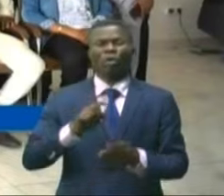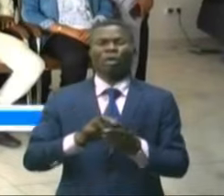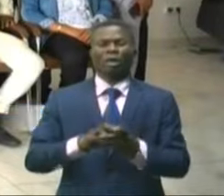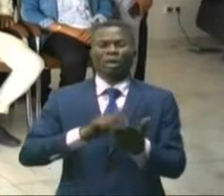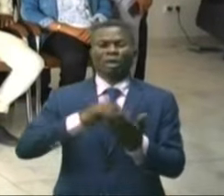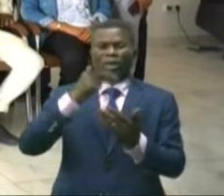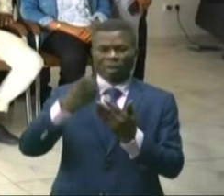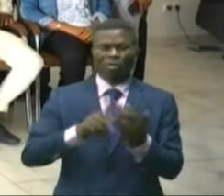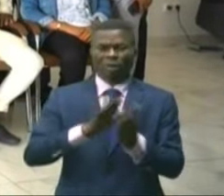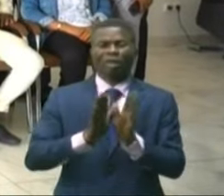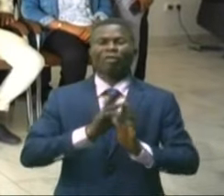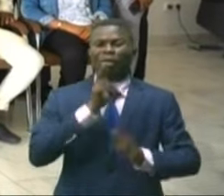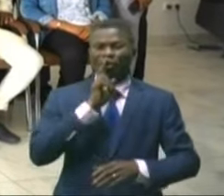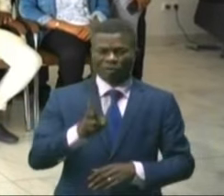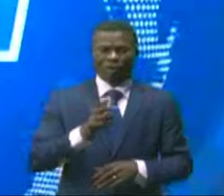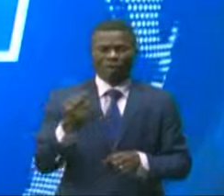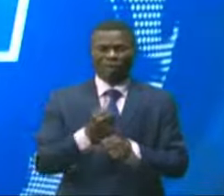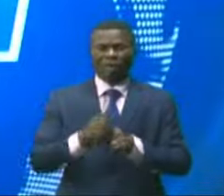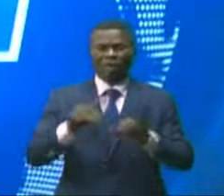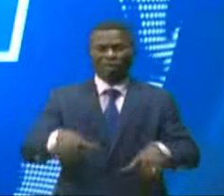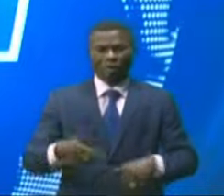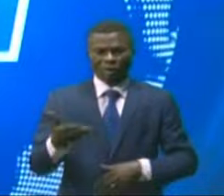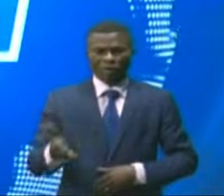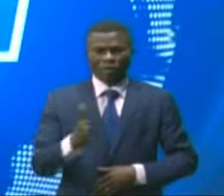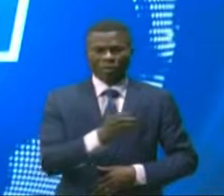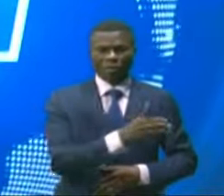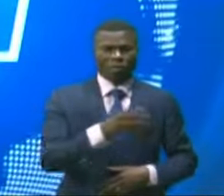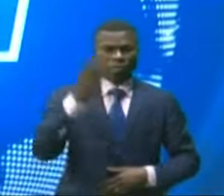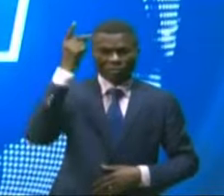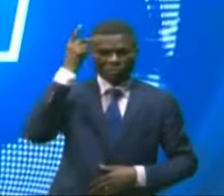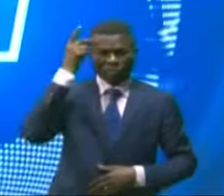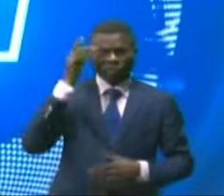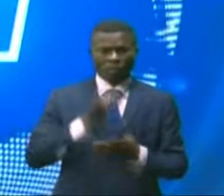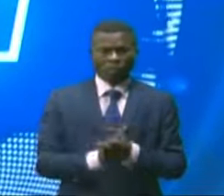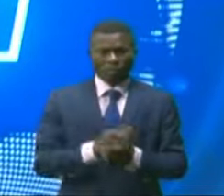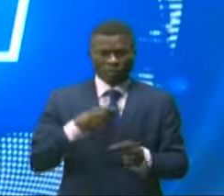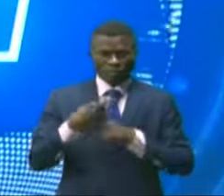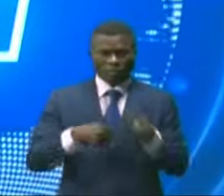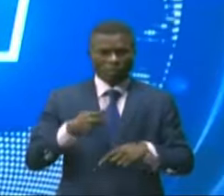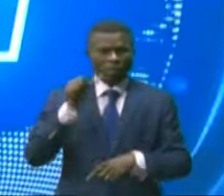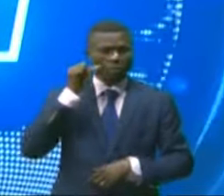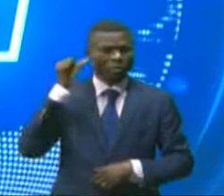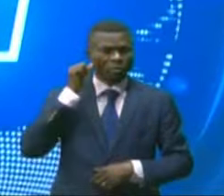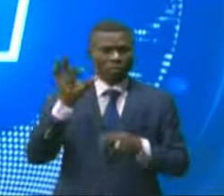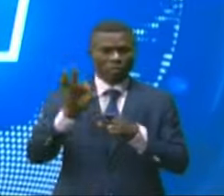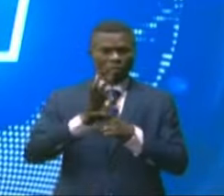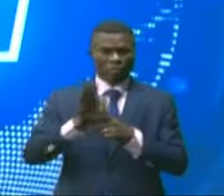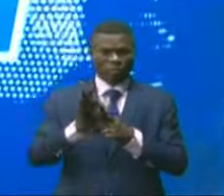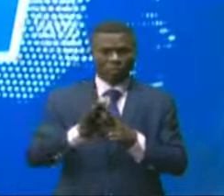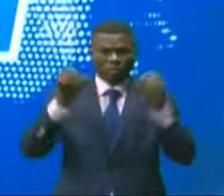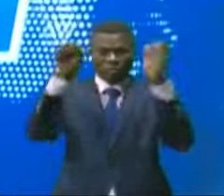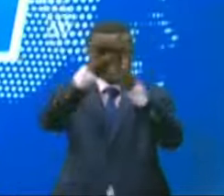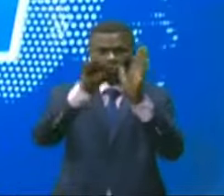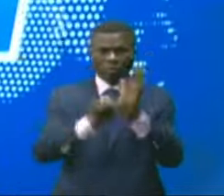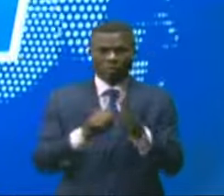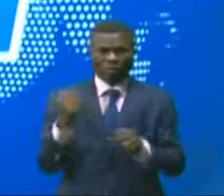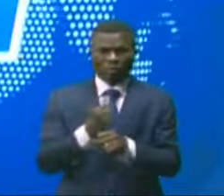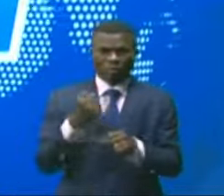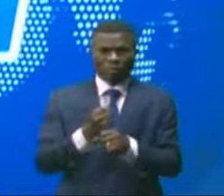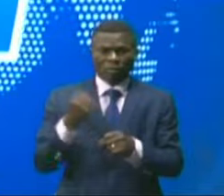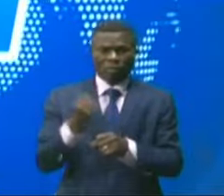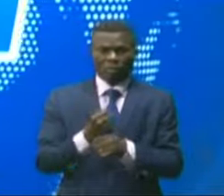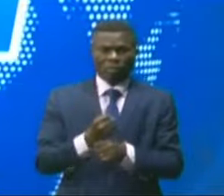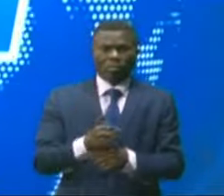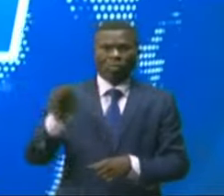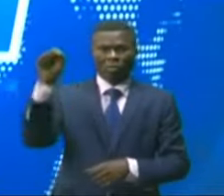son potentiel agricole. Kinshasa abrite depuis hier l'atelier sur les statistiques du travail et de l'emploi de